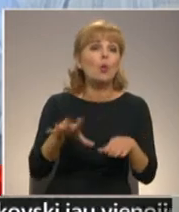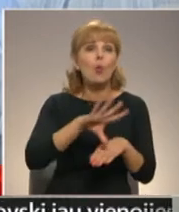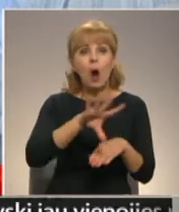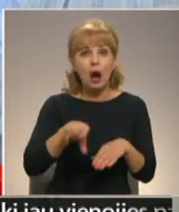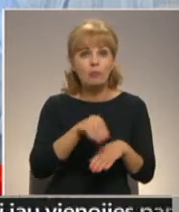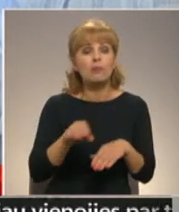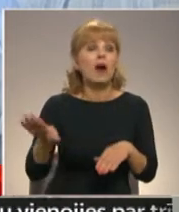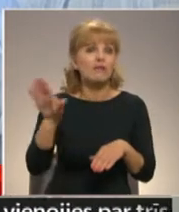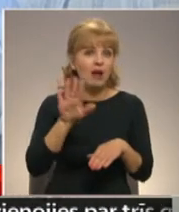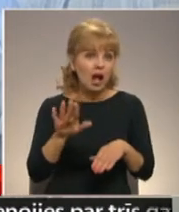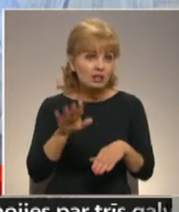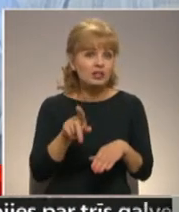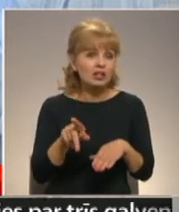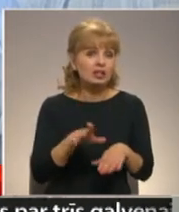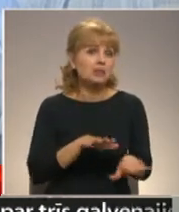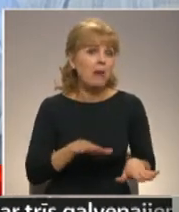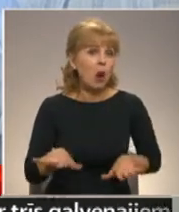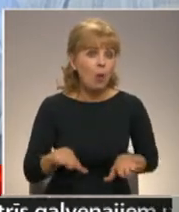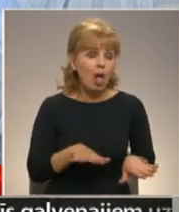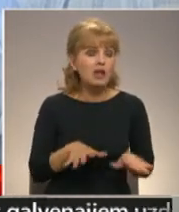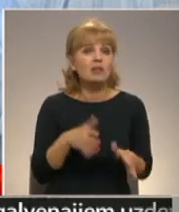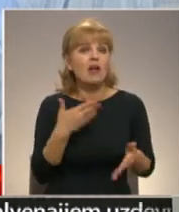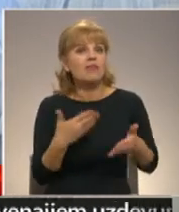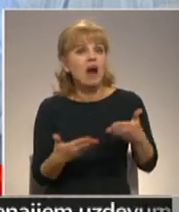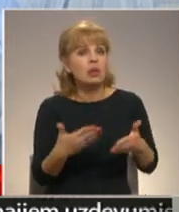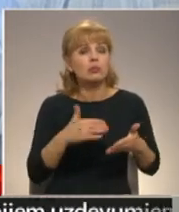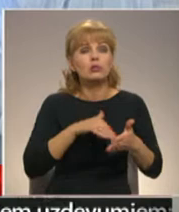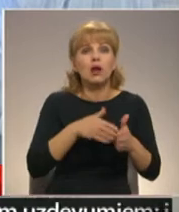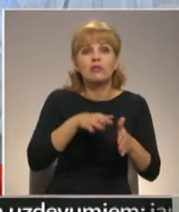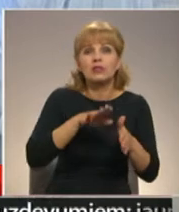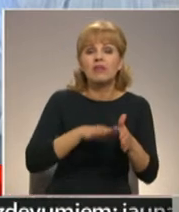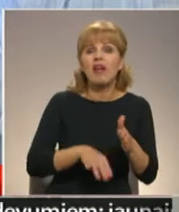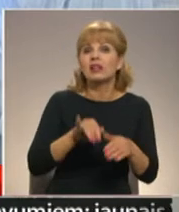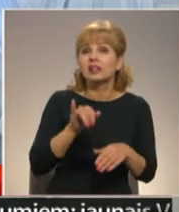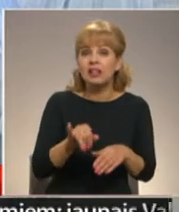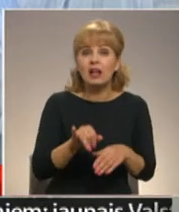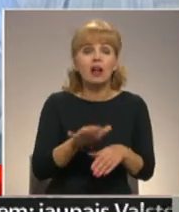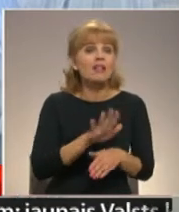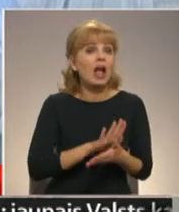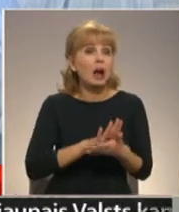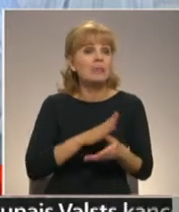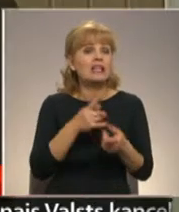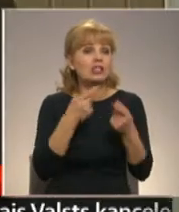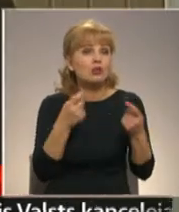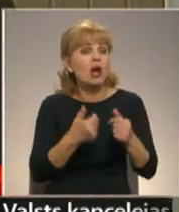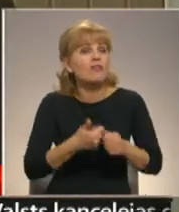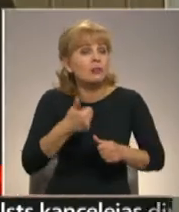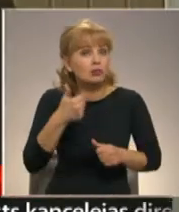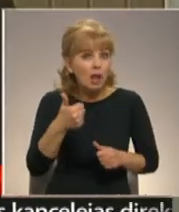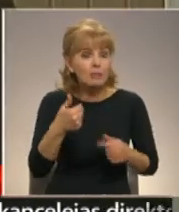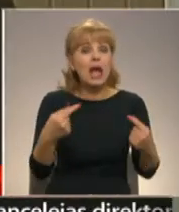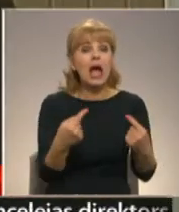tā savā veidā ir spekulācija, jo varbūt stāvoklis ir vēl sliktāks nekā ir ziņots, bet varbūt stāvoklis ir labāks. Ja